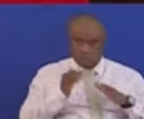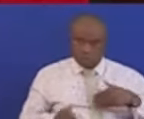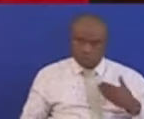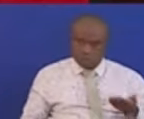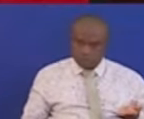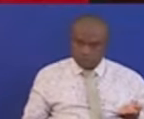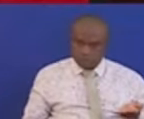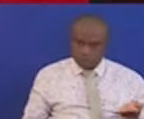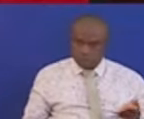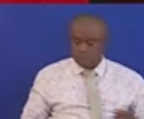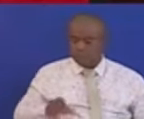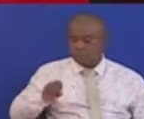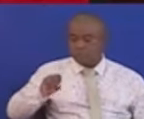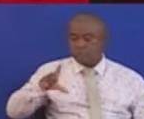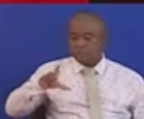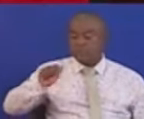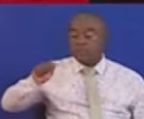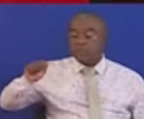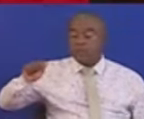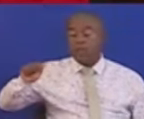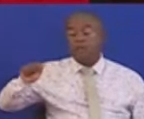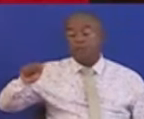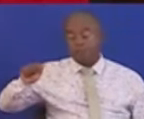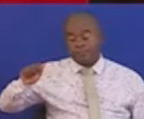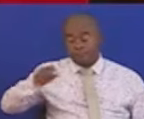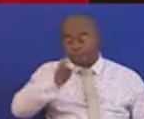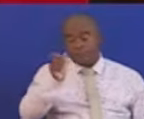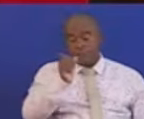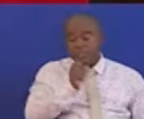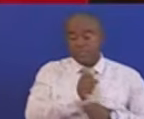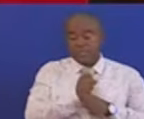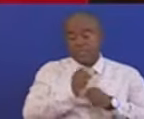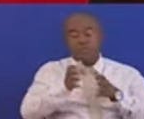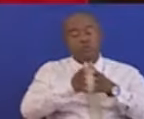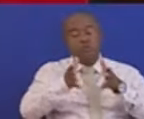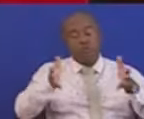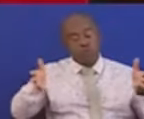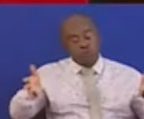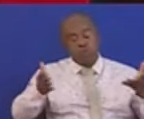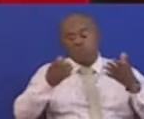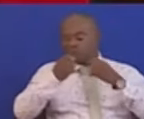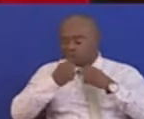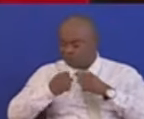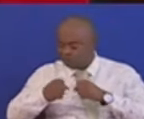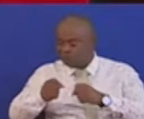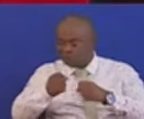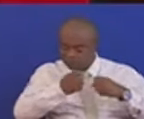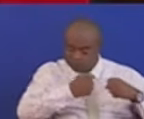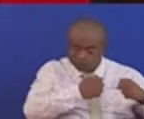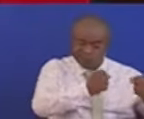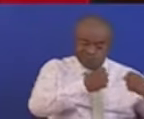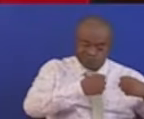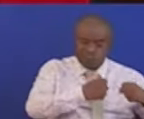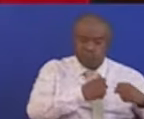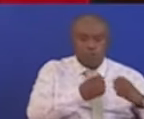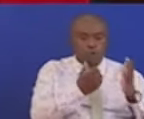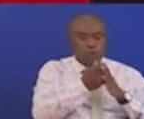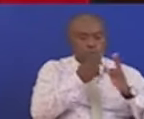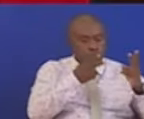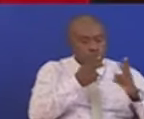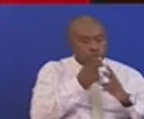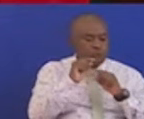ardhelia kubwa ambo anai fanya Ya kwenda kut atua